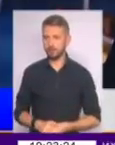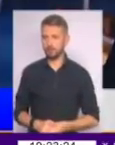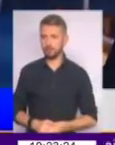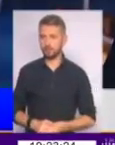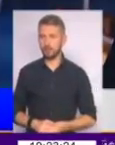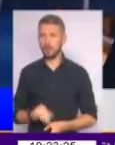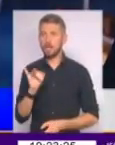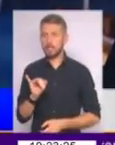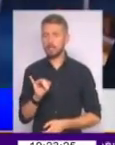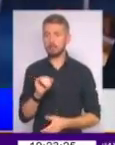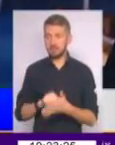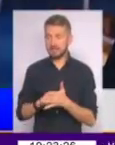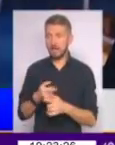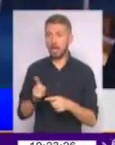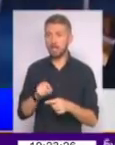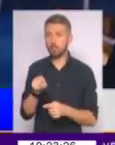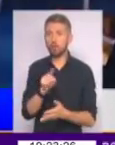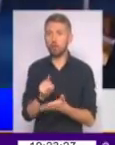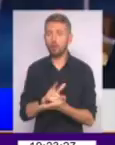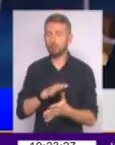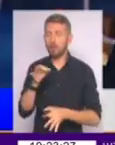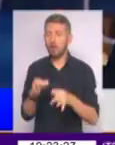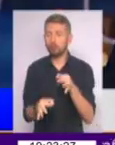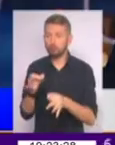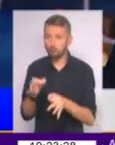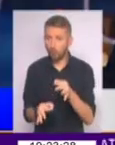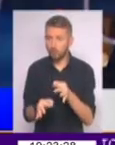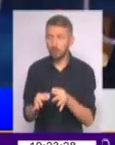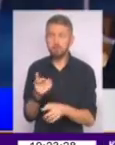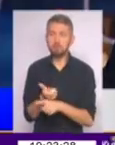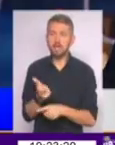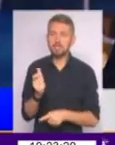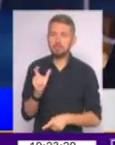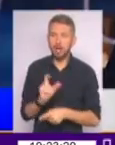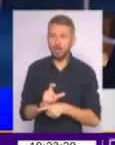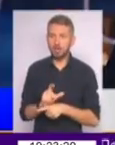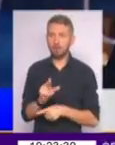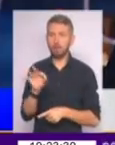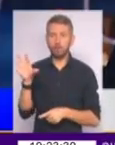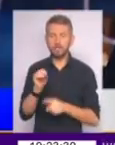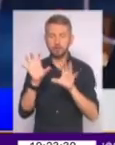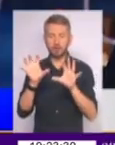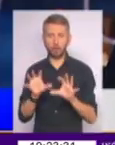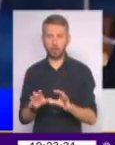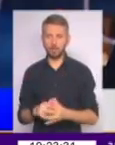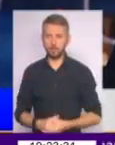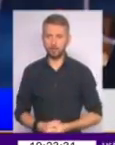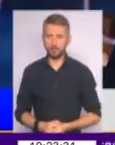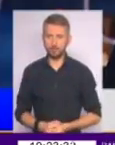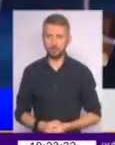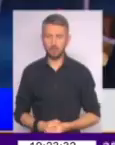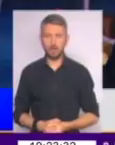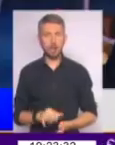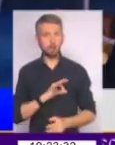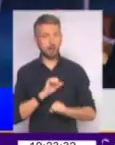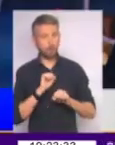И из-за этого он должен быть осужден максимально по всем законам. Правоохранными